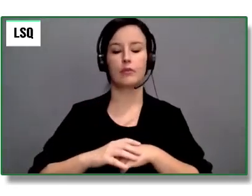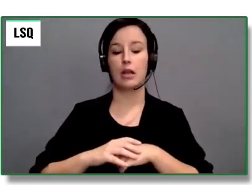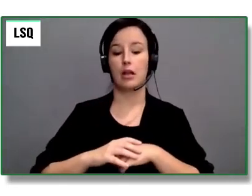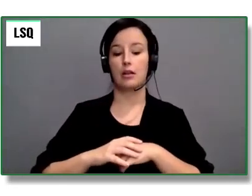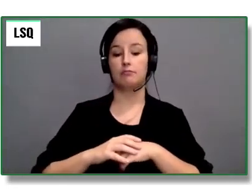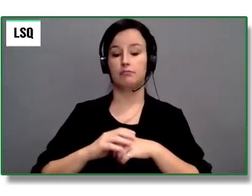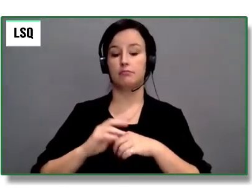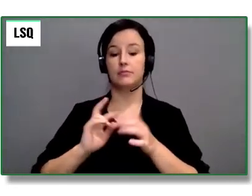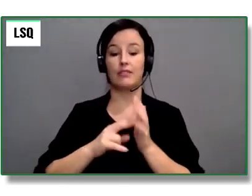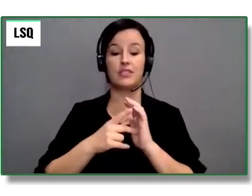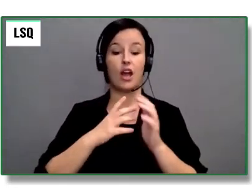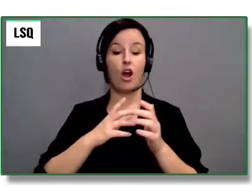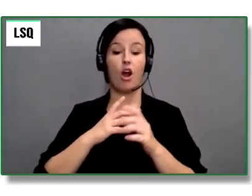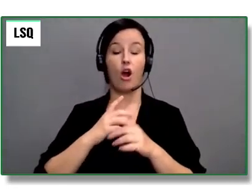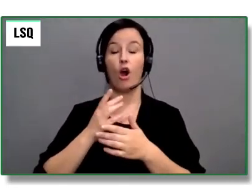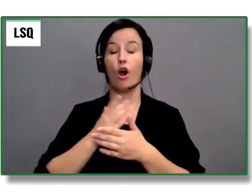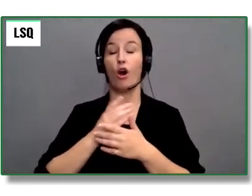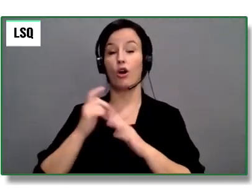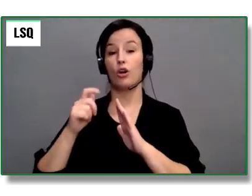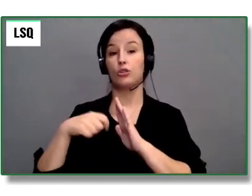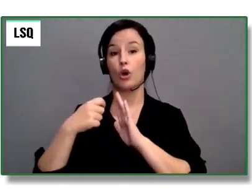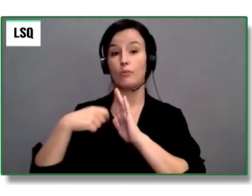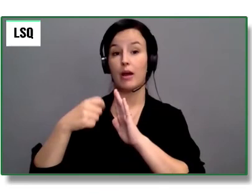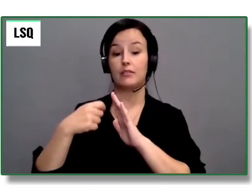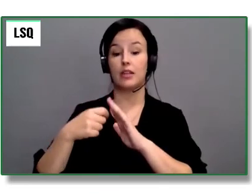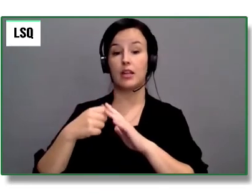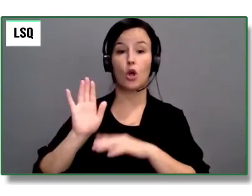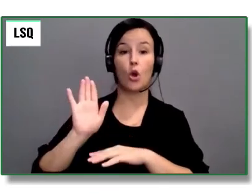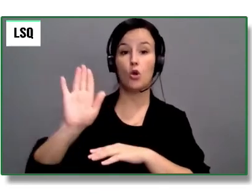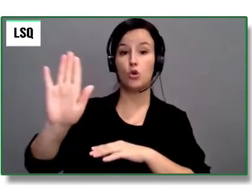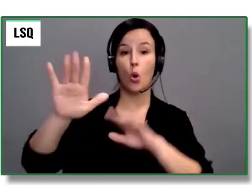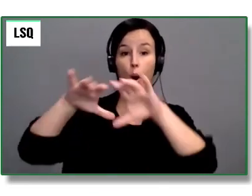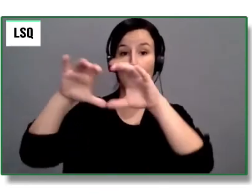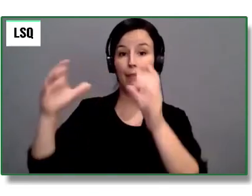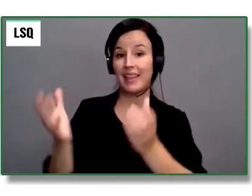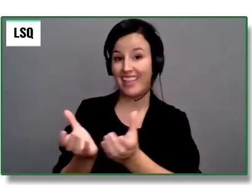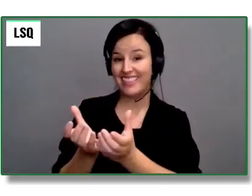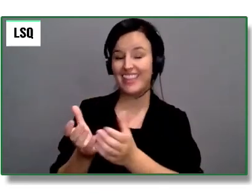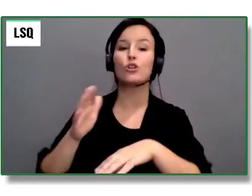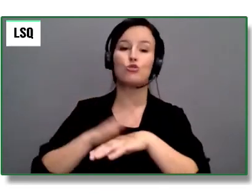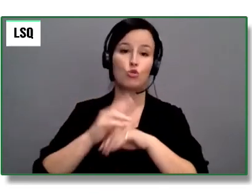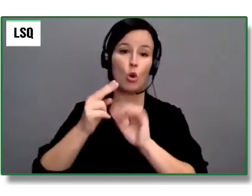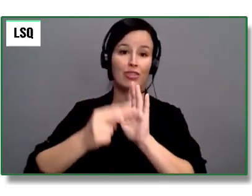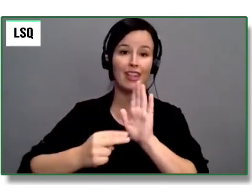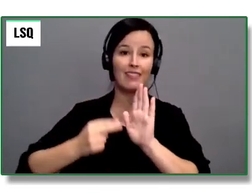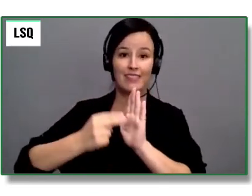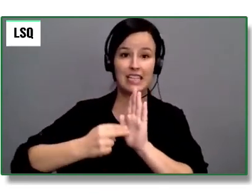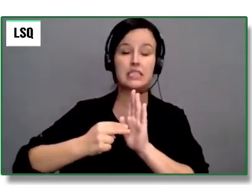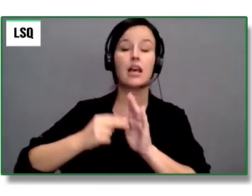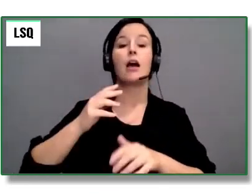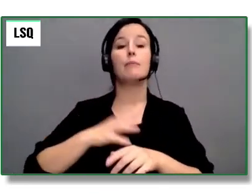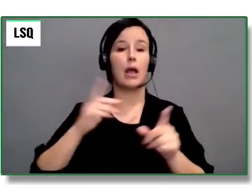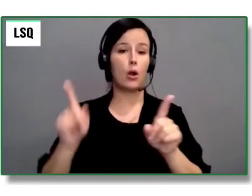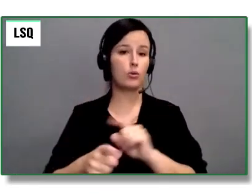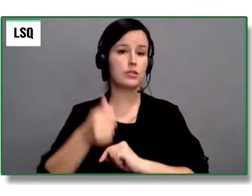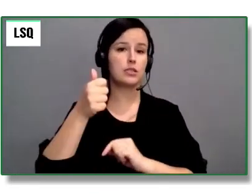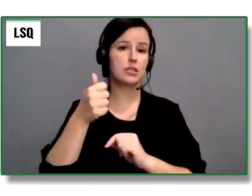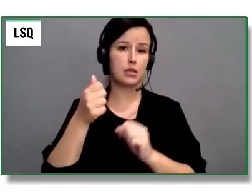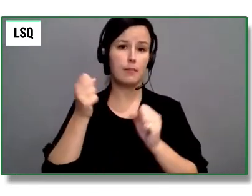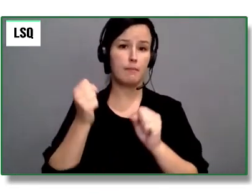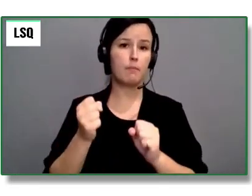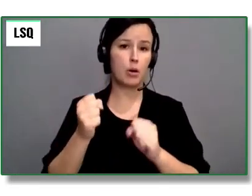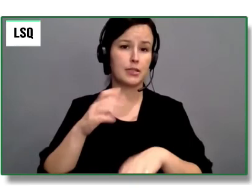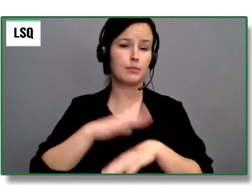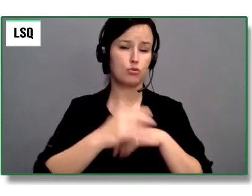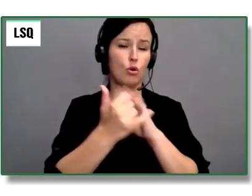c'est une série documentaire qui s'appelle Your Planet. C'est sur Netflix, mais c'est aussi plus librement disponible sur